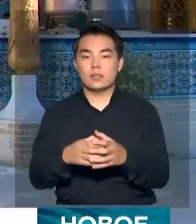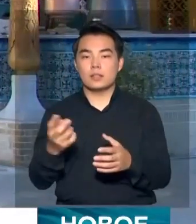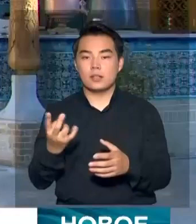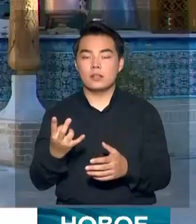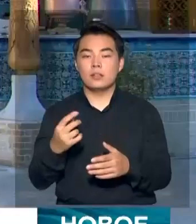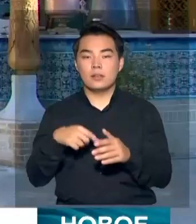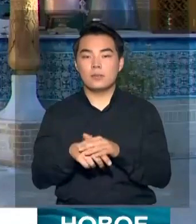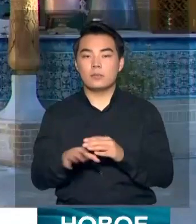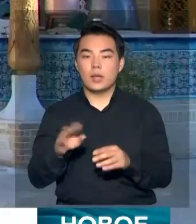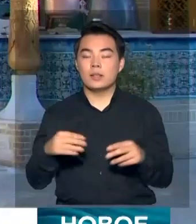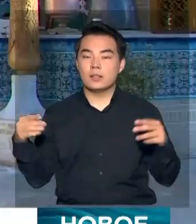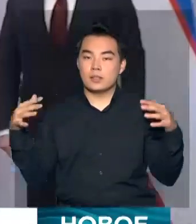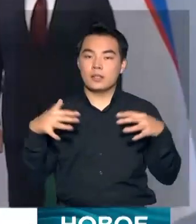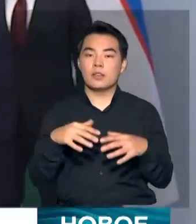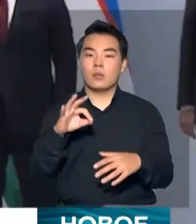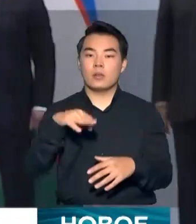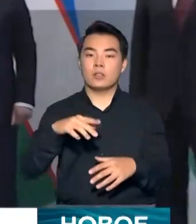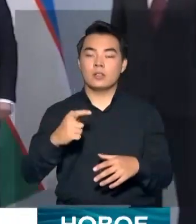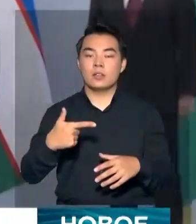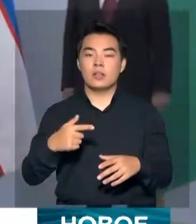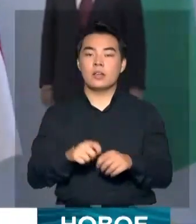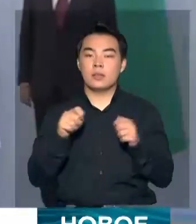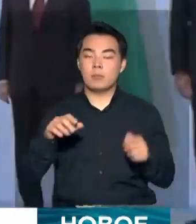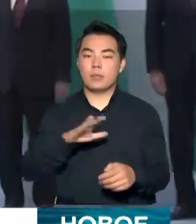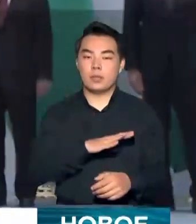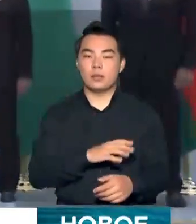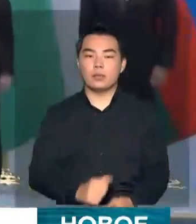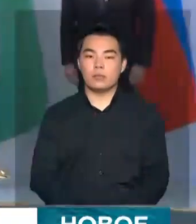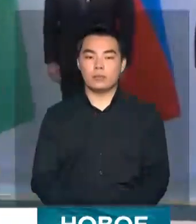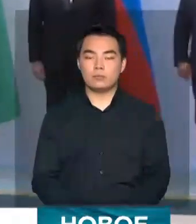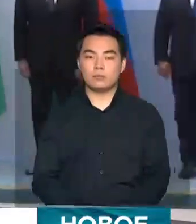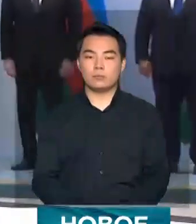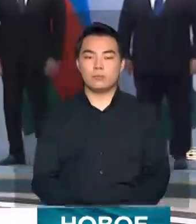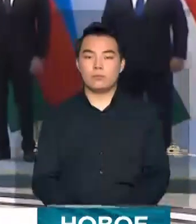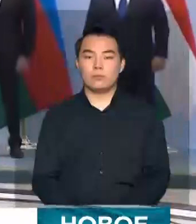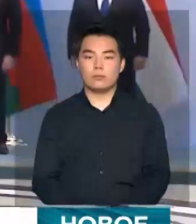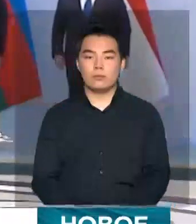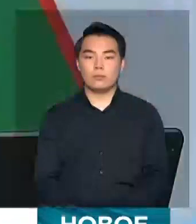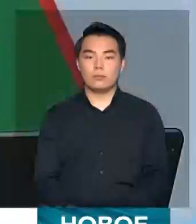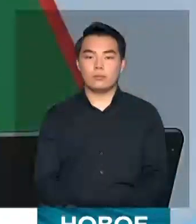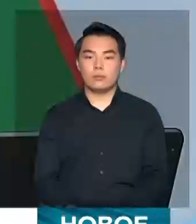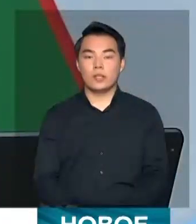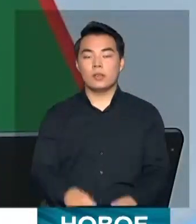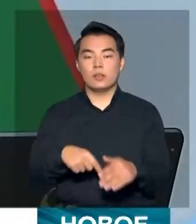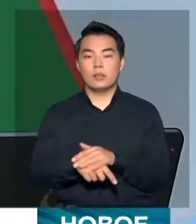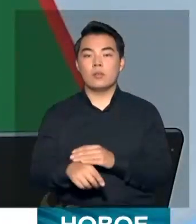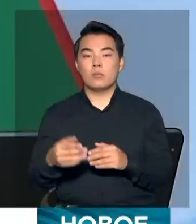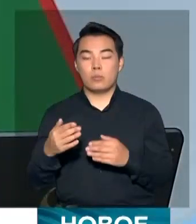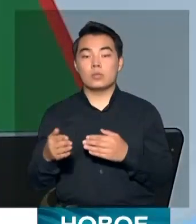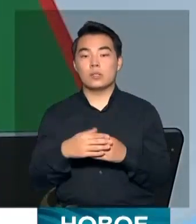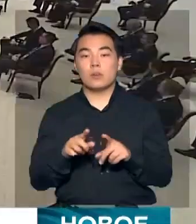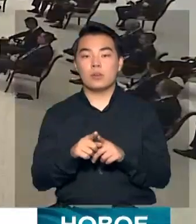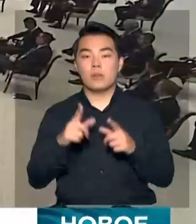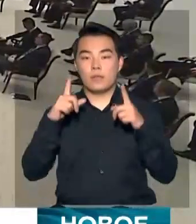съезд ОТГ открыли. После традиционной